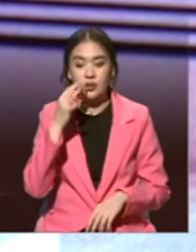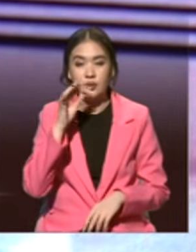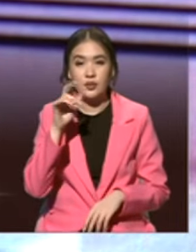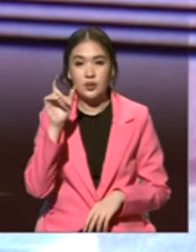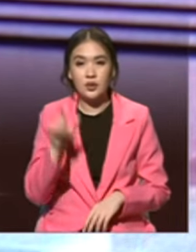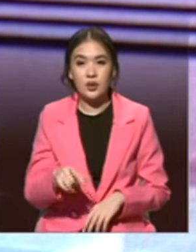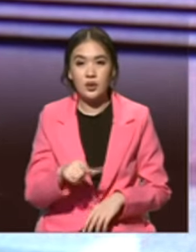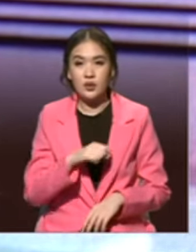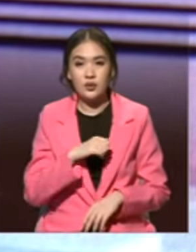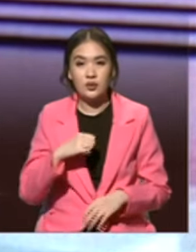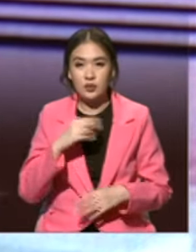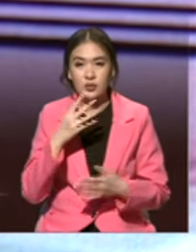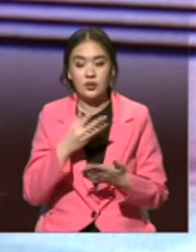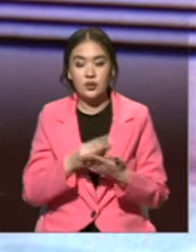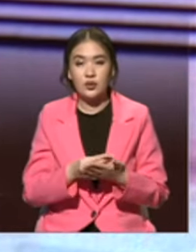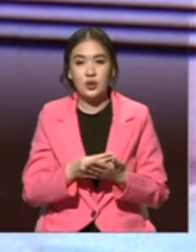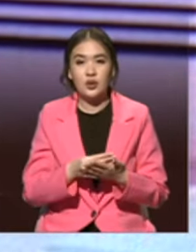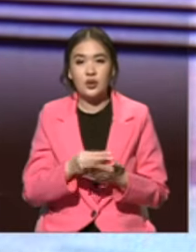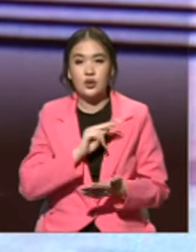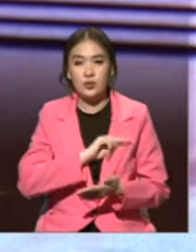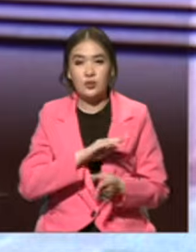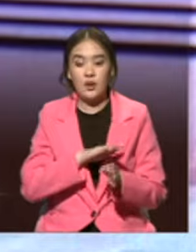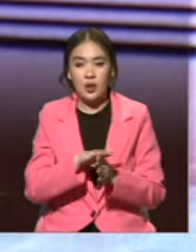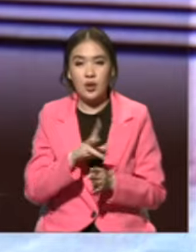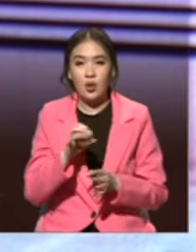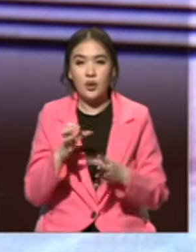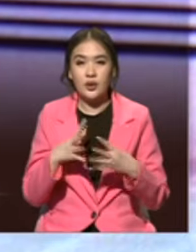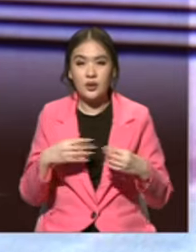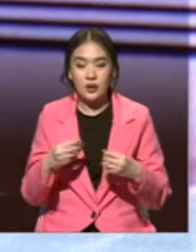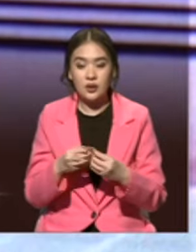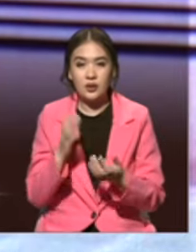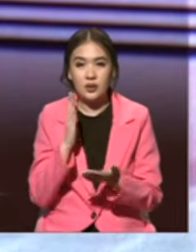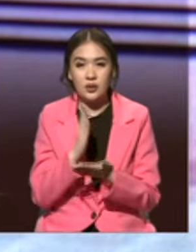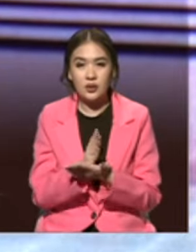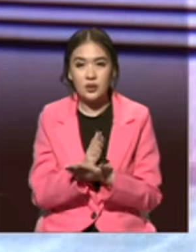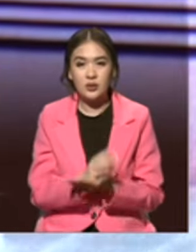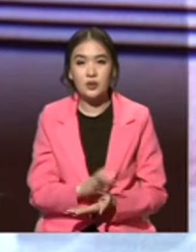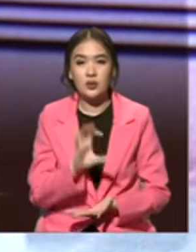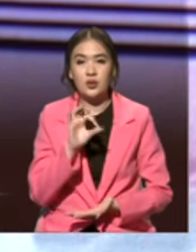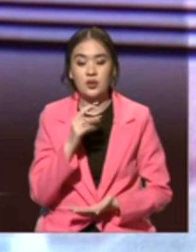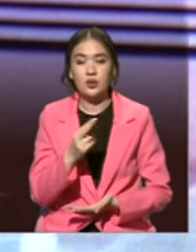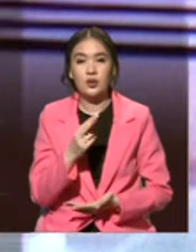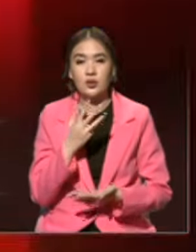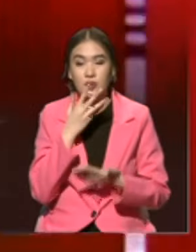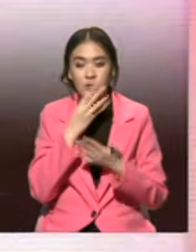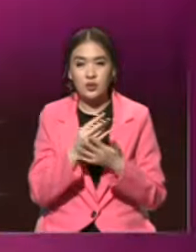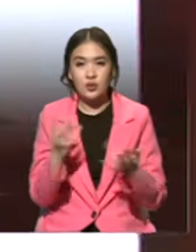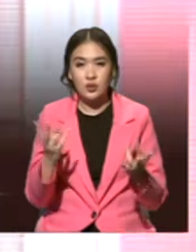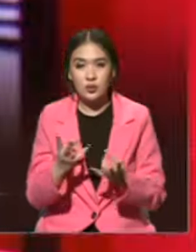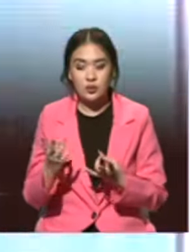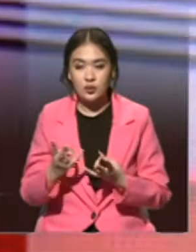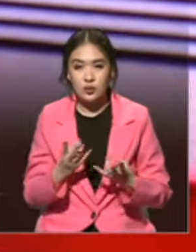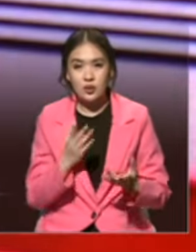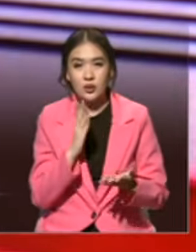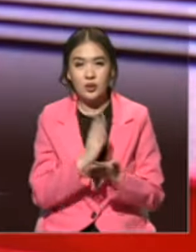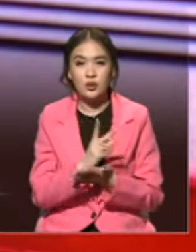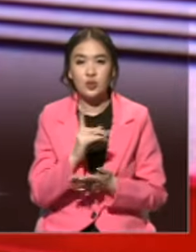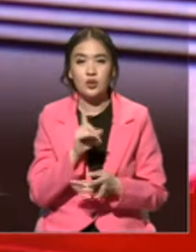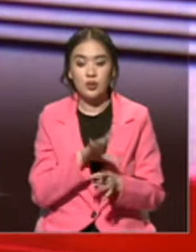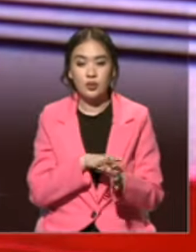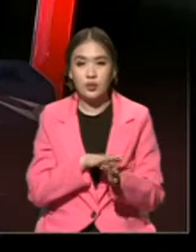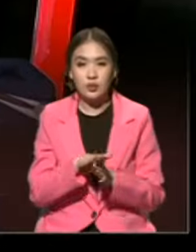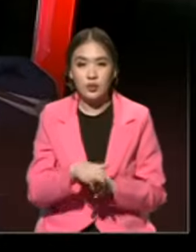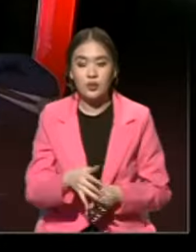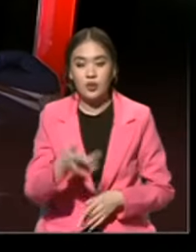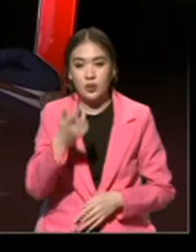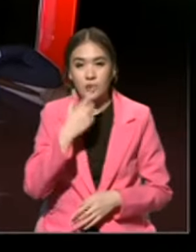жұмысын атқарғанның оның отбасы бар. Оның тағы да бір социалдық жағдайлары бар. Өзінің қамтамасыз ету толық пайызды. Өзінің